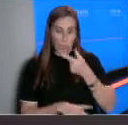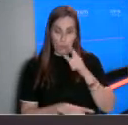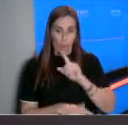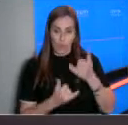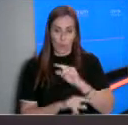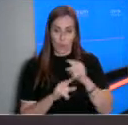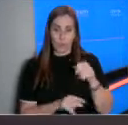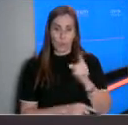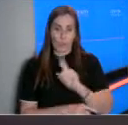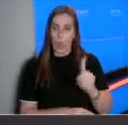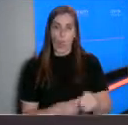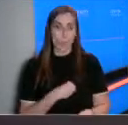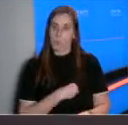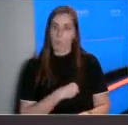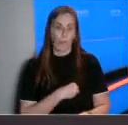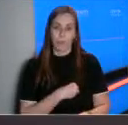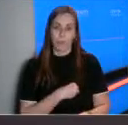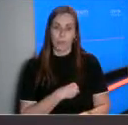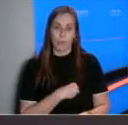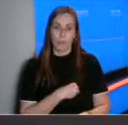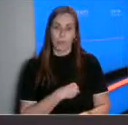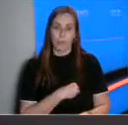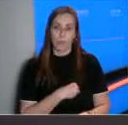לא, שזה לא מוסרי